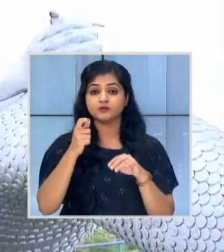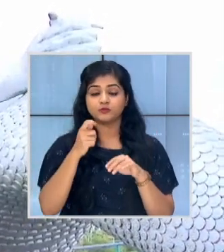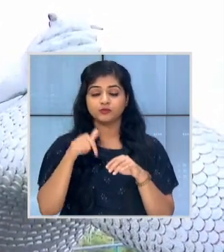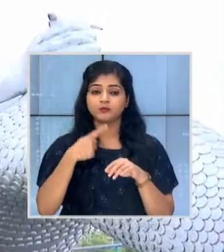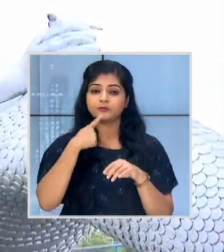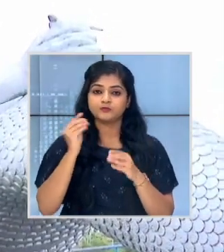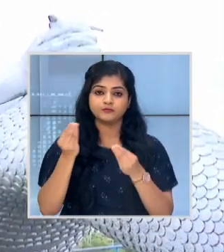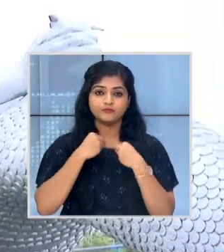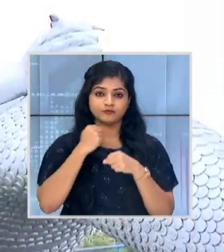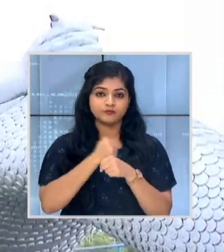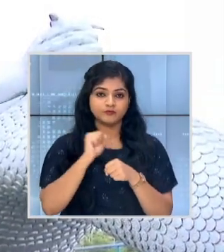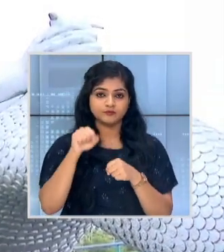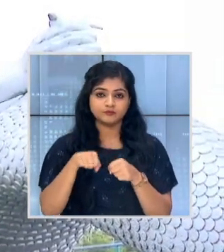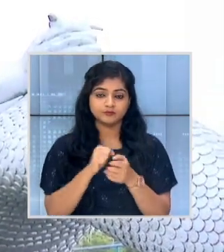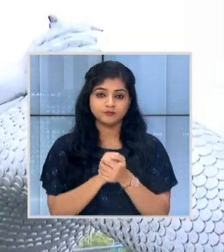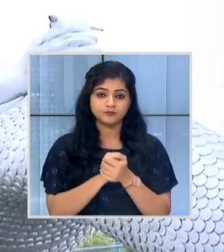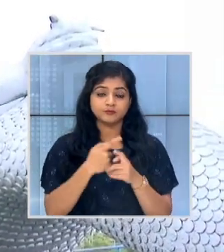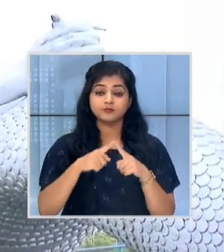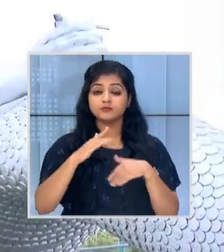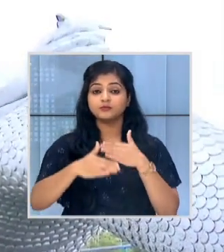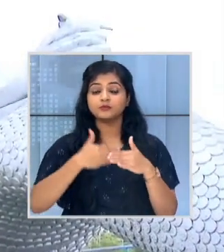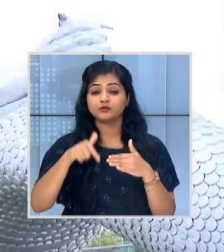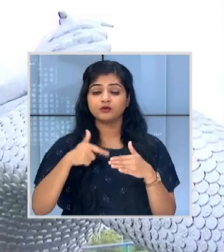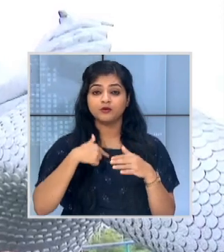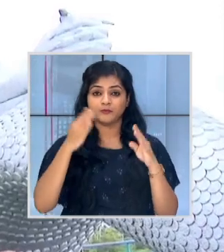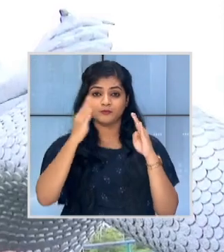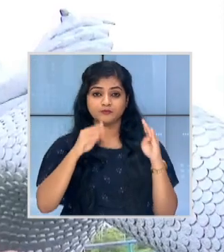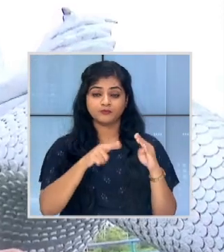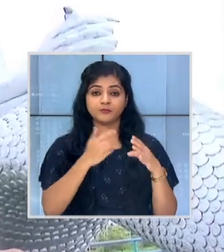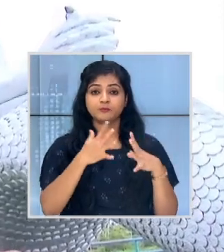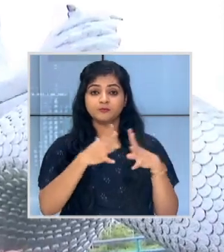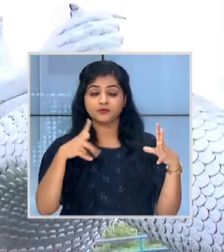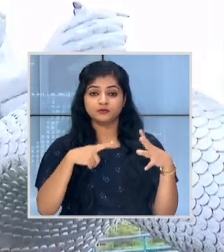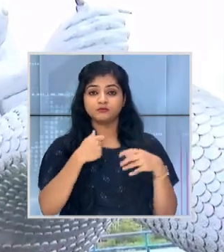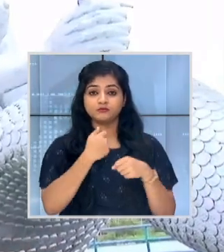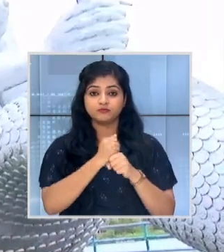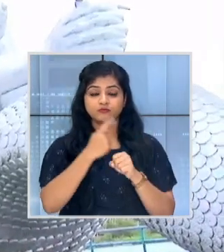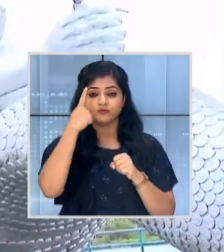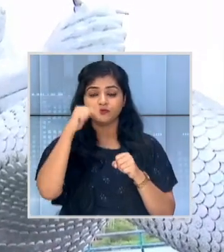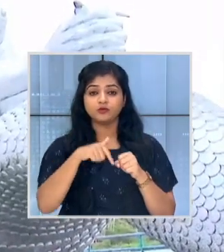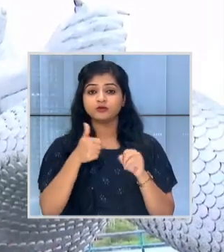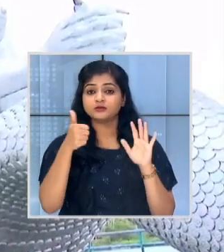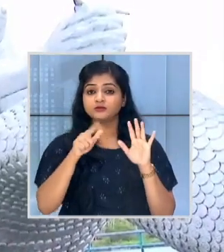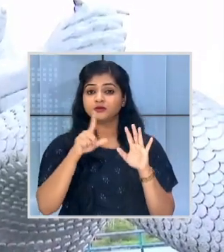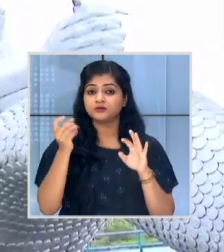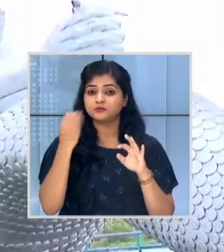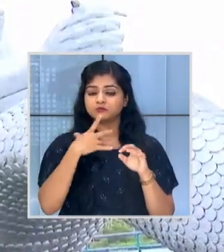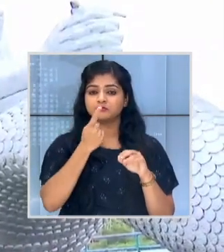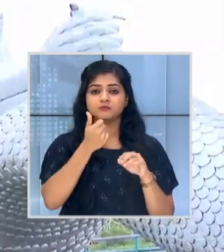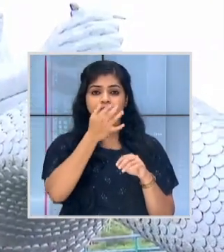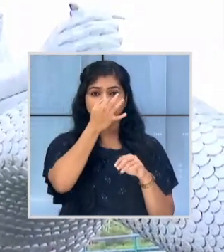സർക്കാരിനോട് നന്ദിയുണ്ട്. പക്ഷേ പിന്നീട് ഈ നമ്മൾ ഉദ്ദേശിക്കുന്ന ഒരു വലുപ്പത്തിലേക്ക് പോകണമെങ്കിൽ ആ ഒരു തുക പറ്റാത്തത് കൊണ്ട്